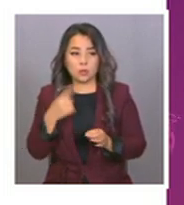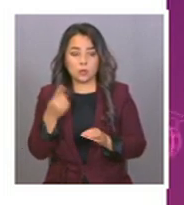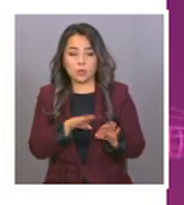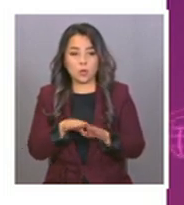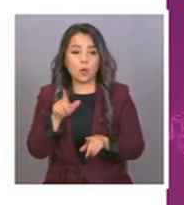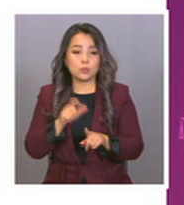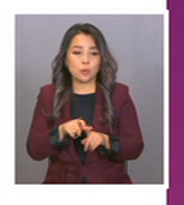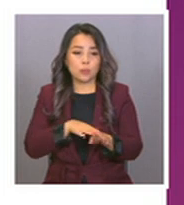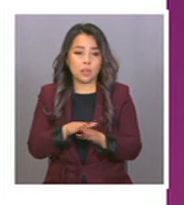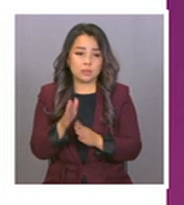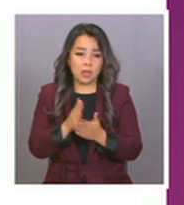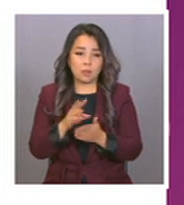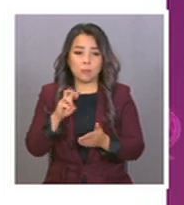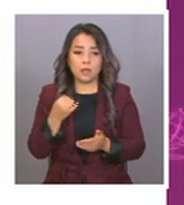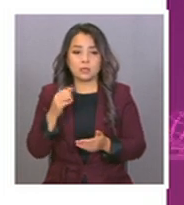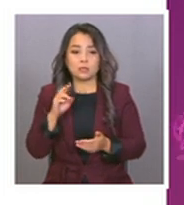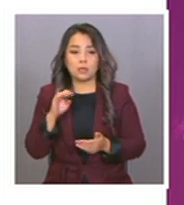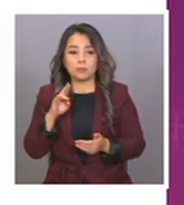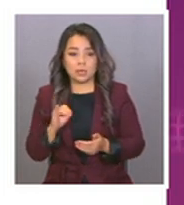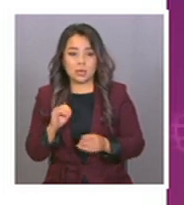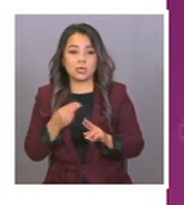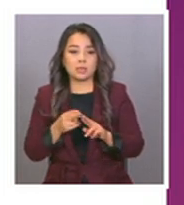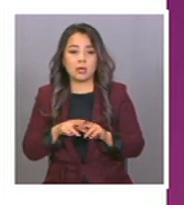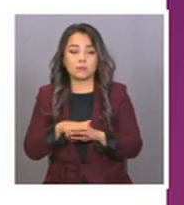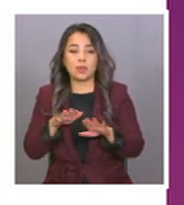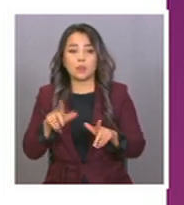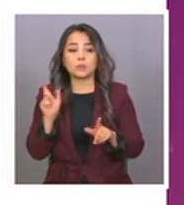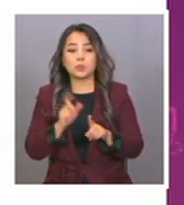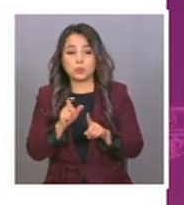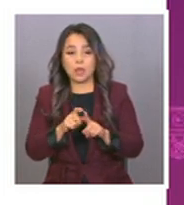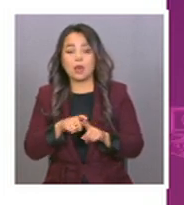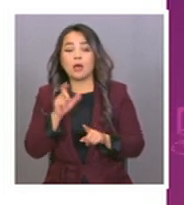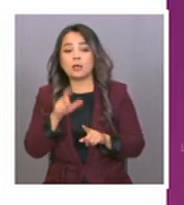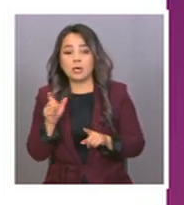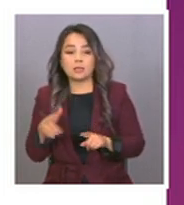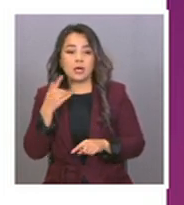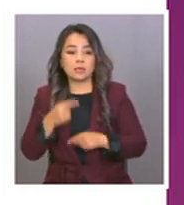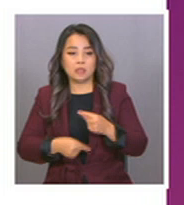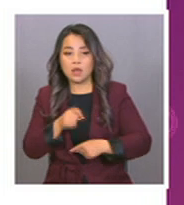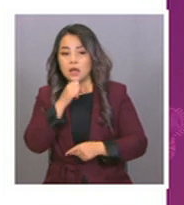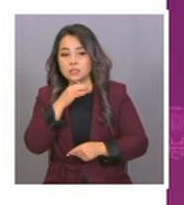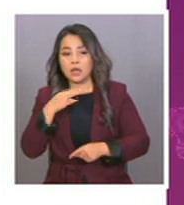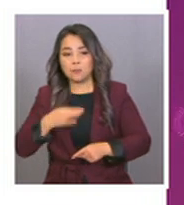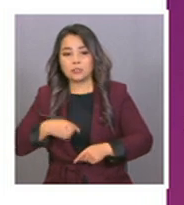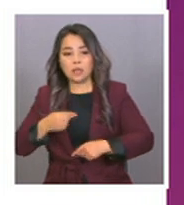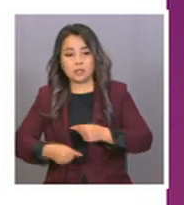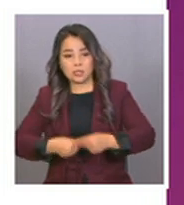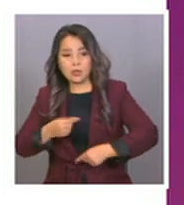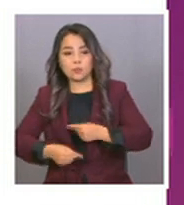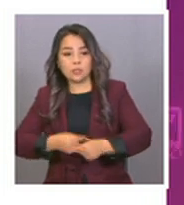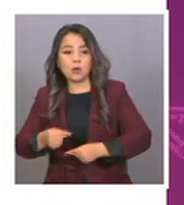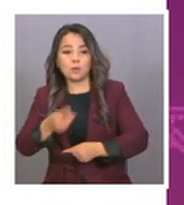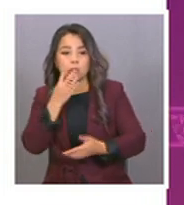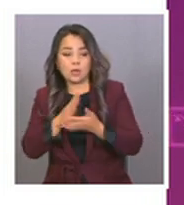атасы Майқы би дейтін қанатты сөз арқылы атадан балаға таралып келе жатқан Майқы би бабамыз